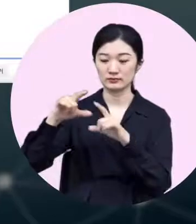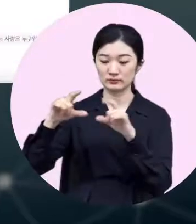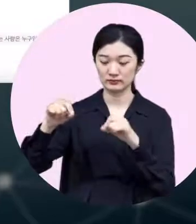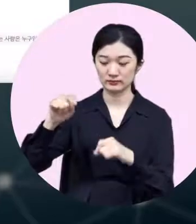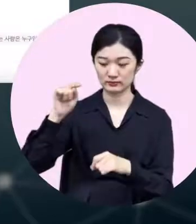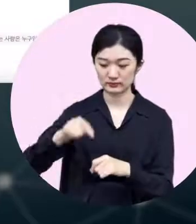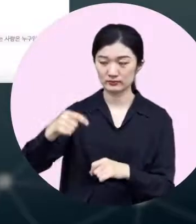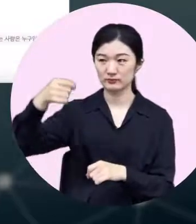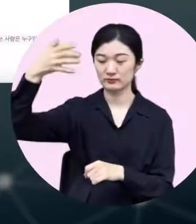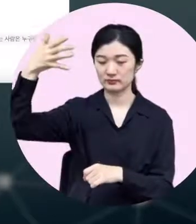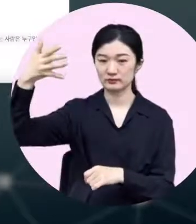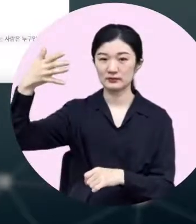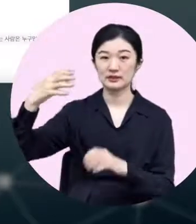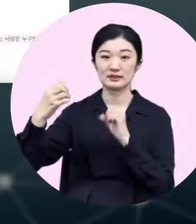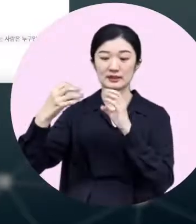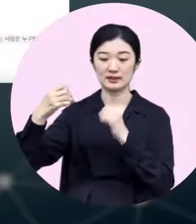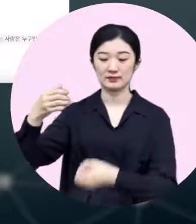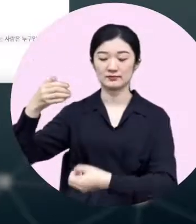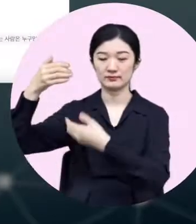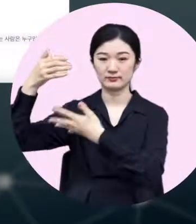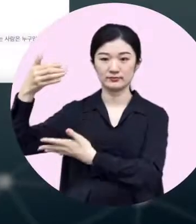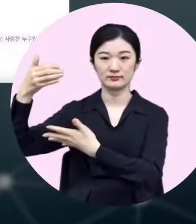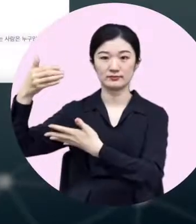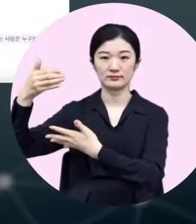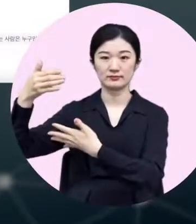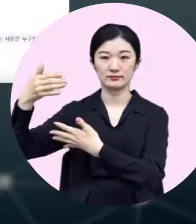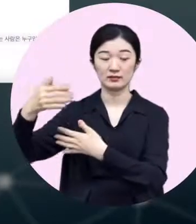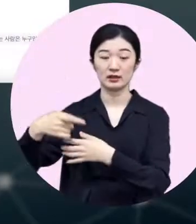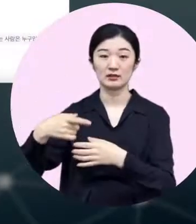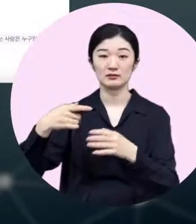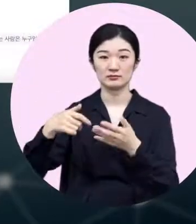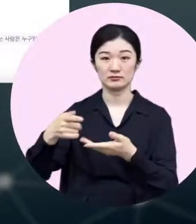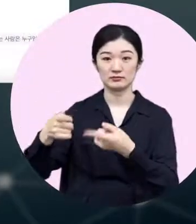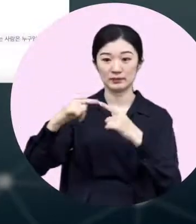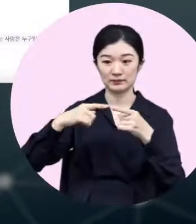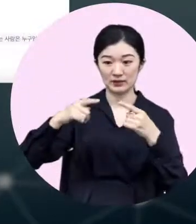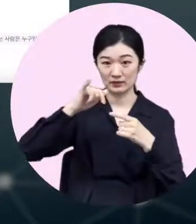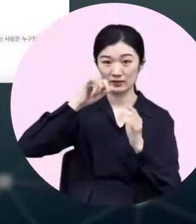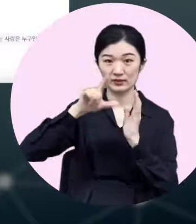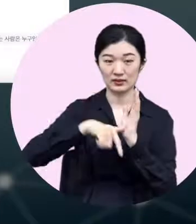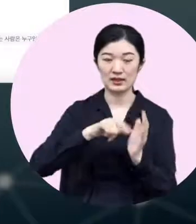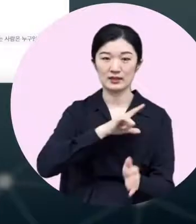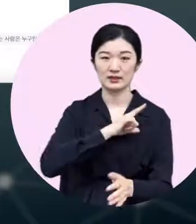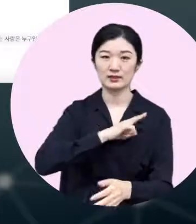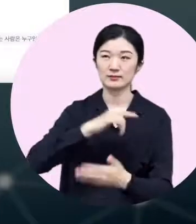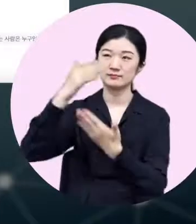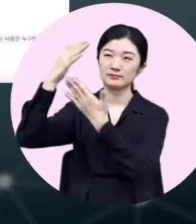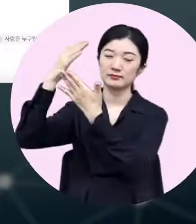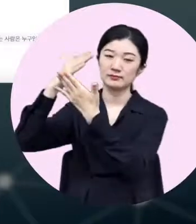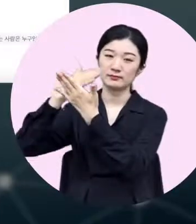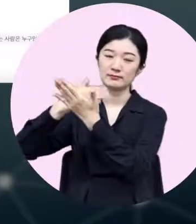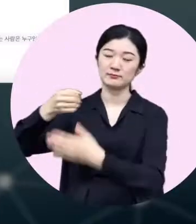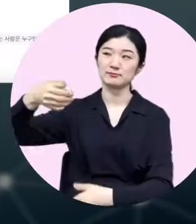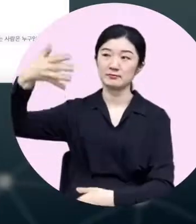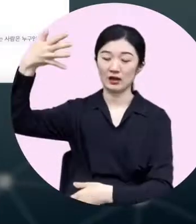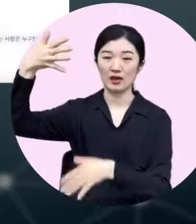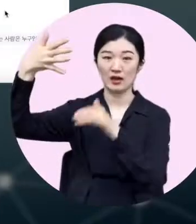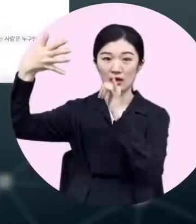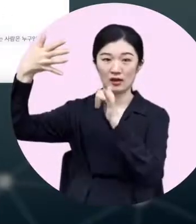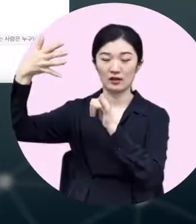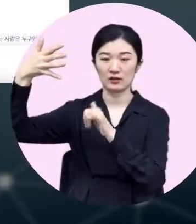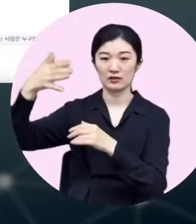누르고 채팅 누르고, 그래서 이제 참가자들이 이제 들어올 거 아니에요. 그러면 이제 여기에 참가자들 목록이 보여지게 설정하시면